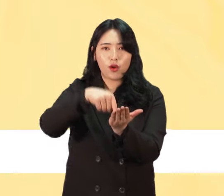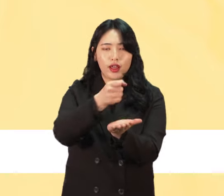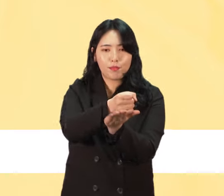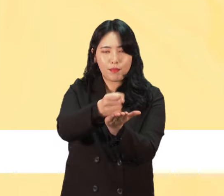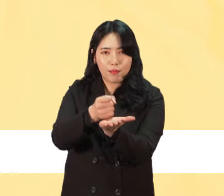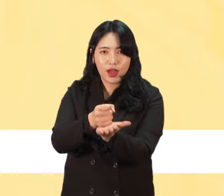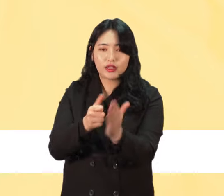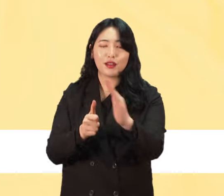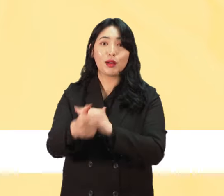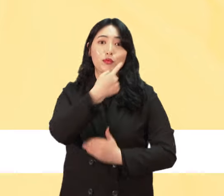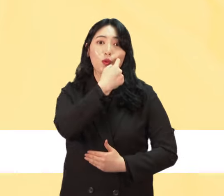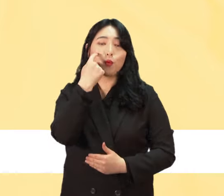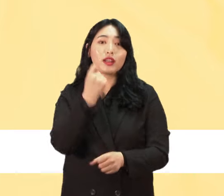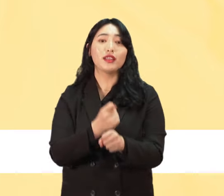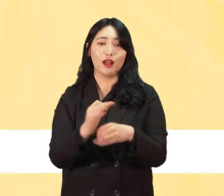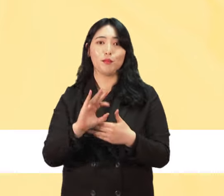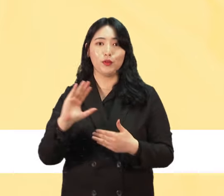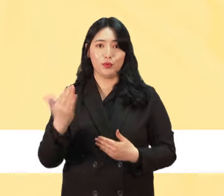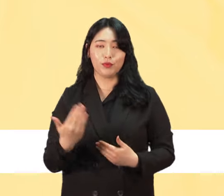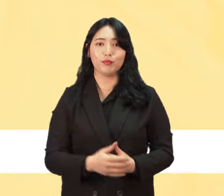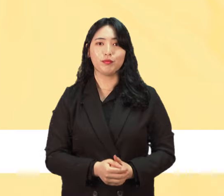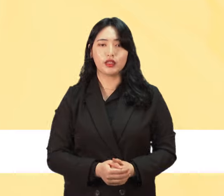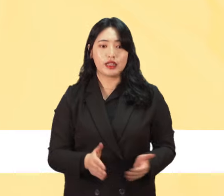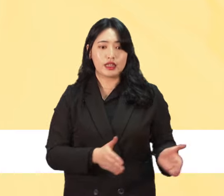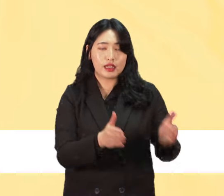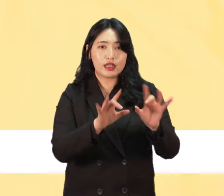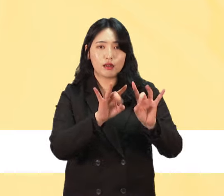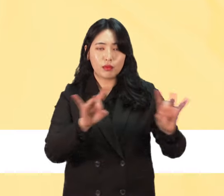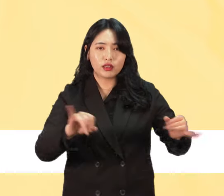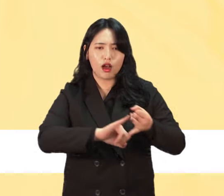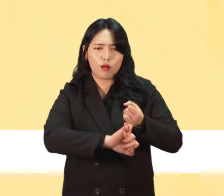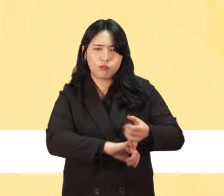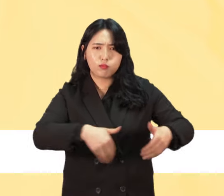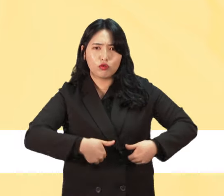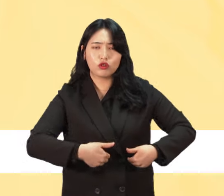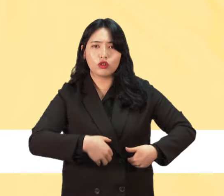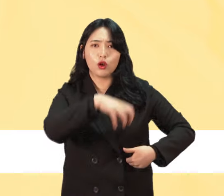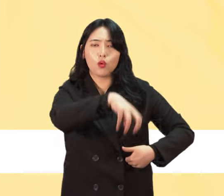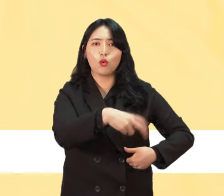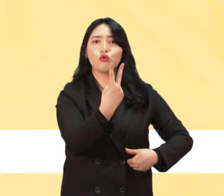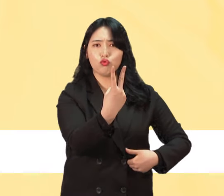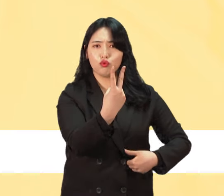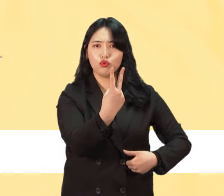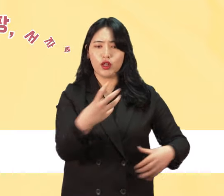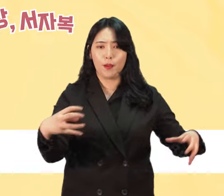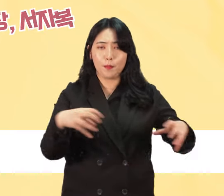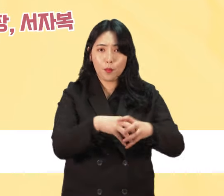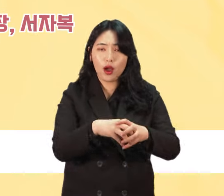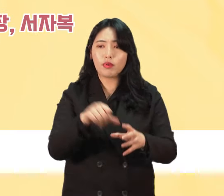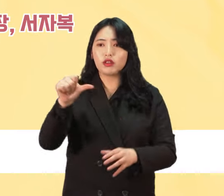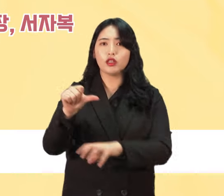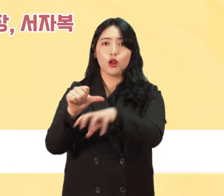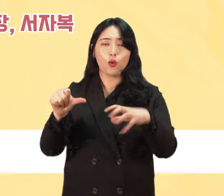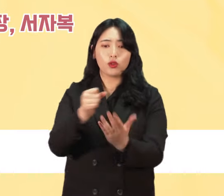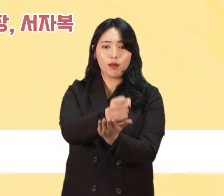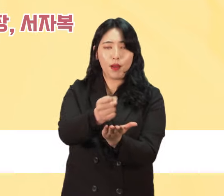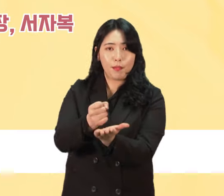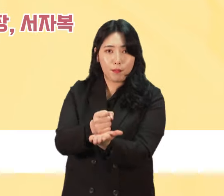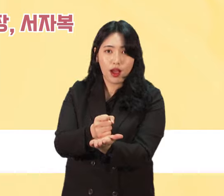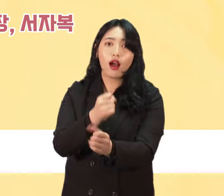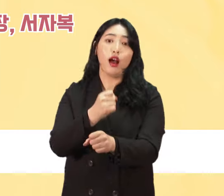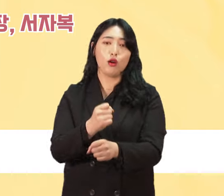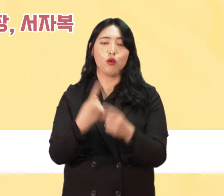방문 인증을 하시면 계시 고로 코스 벨로 품목수 장소 고개를 포함하여 총 5개의